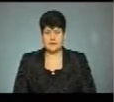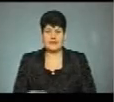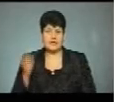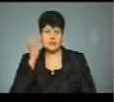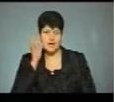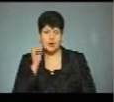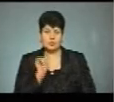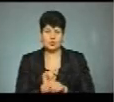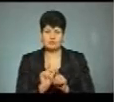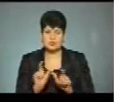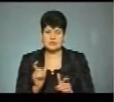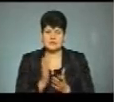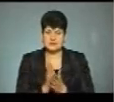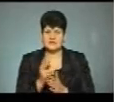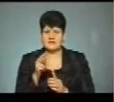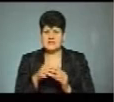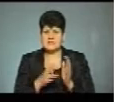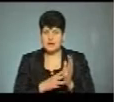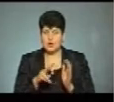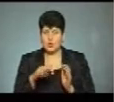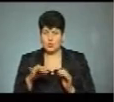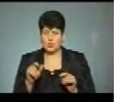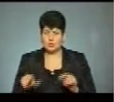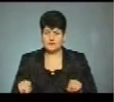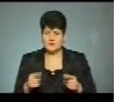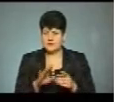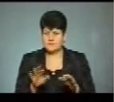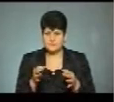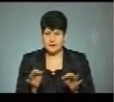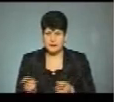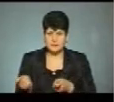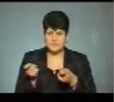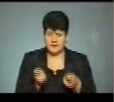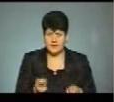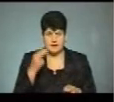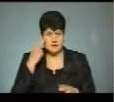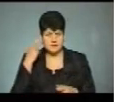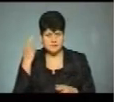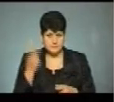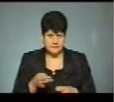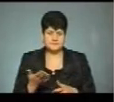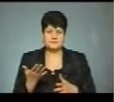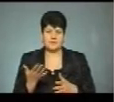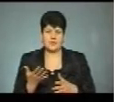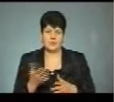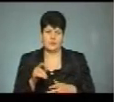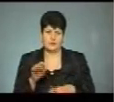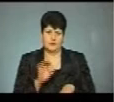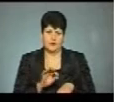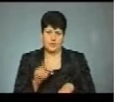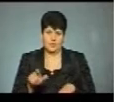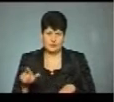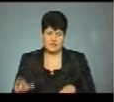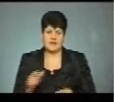Нагадаю, блокпости діють з 18 лютого. Люди створили їх, щоб не допустити везення евакуйованих з Уханю до санаторію Медобори. Тоді на акцію